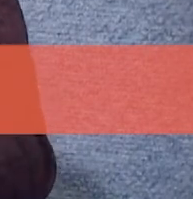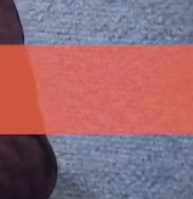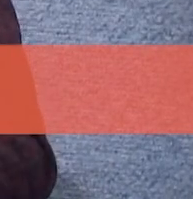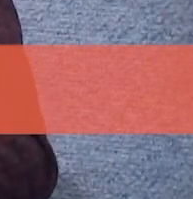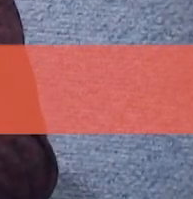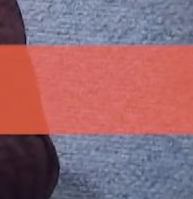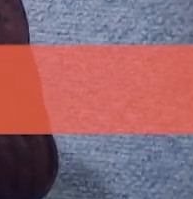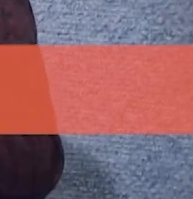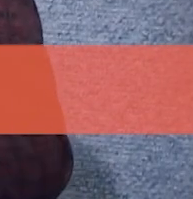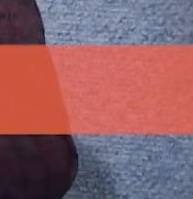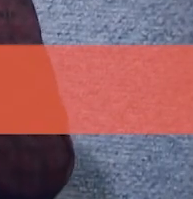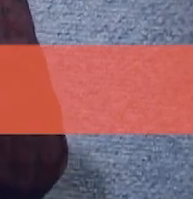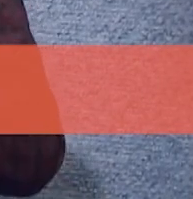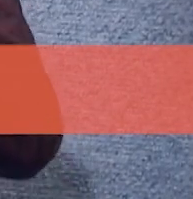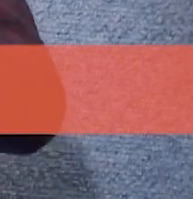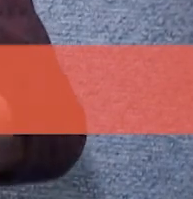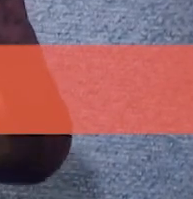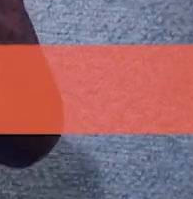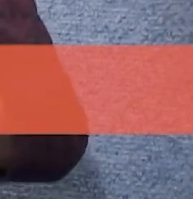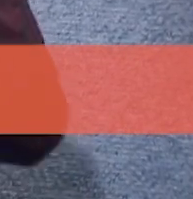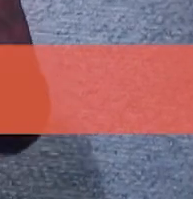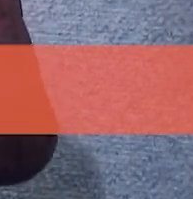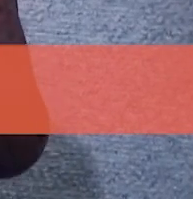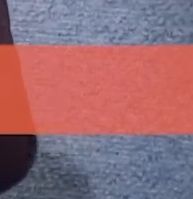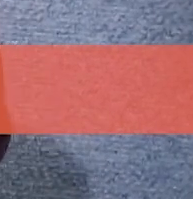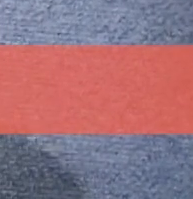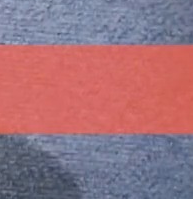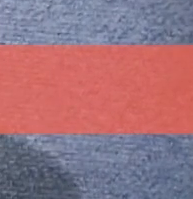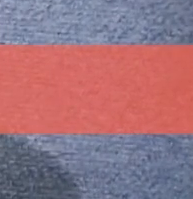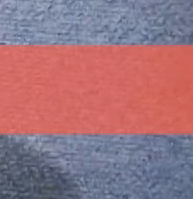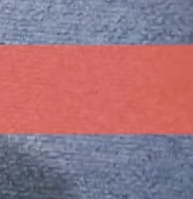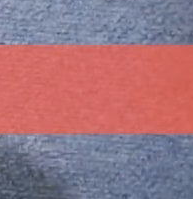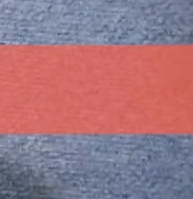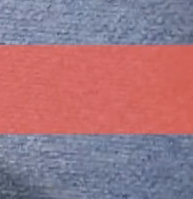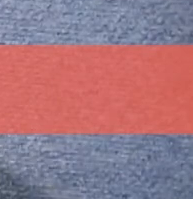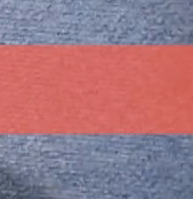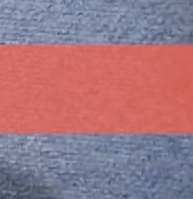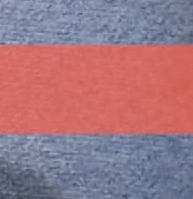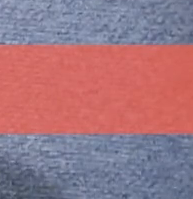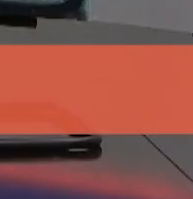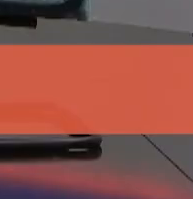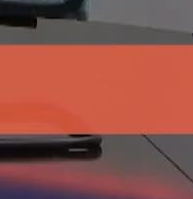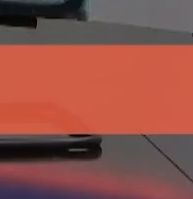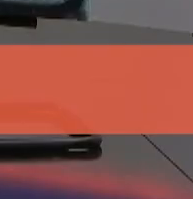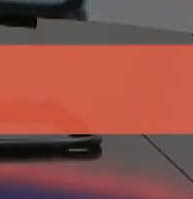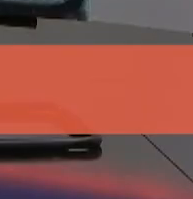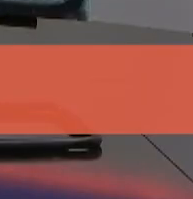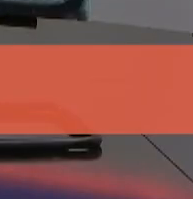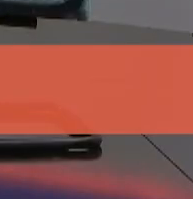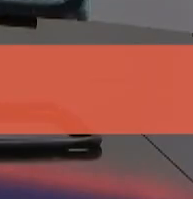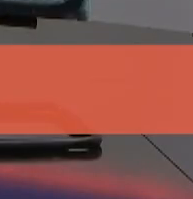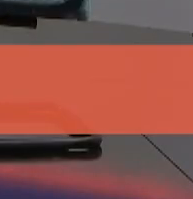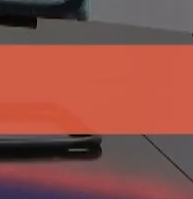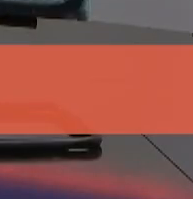хто по той бік телеекрану, готові. Не всі, але є ті, хто готові долучитися чекаємо. До написання цієї історії для